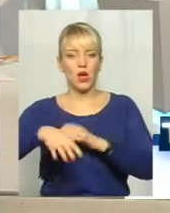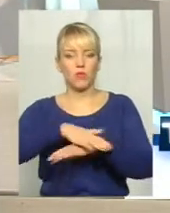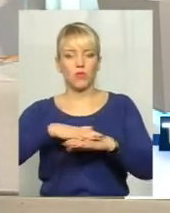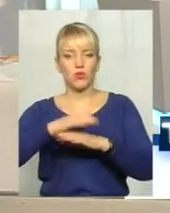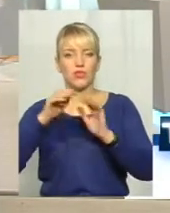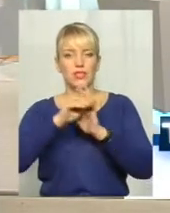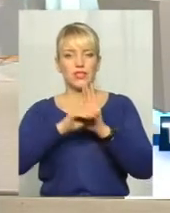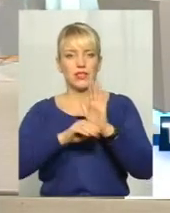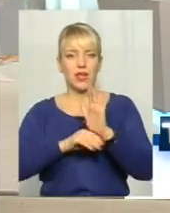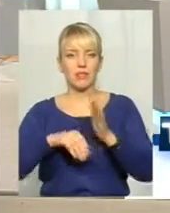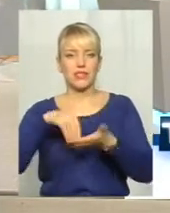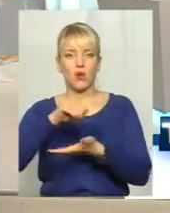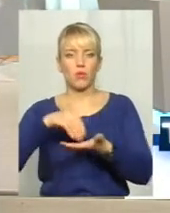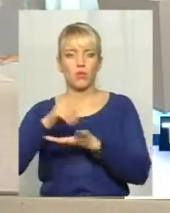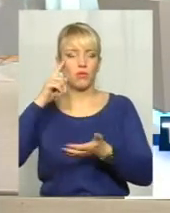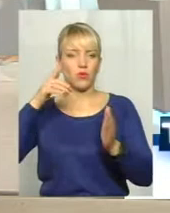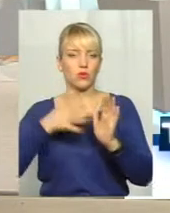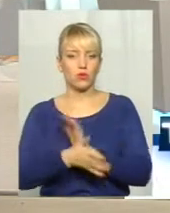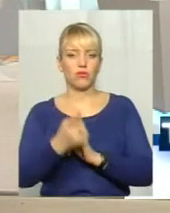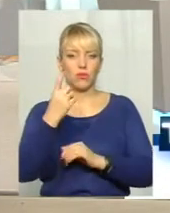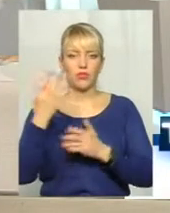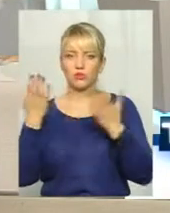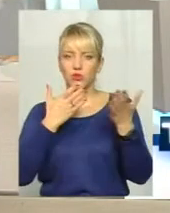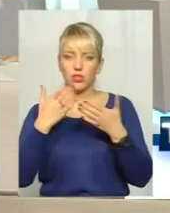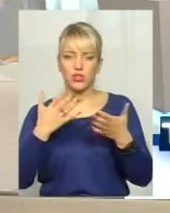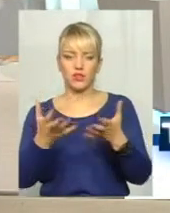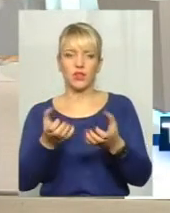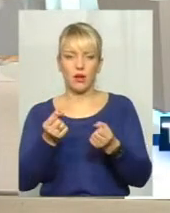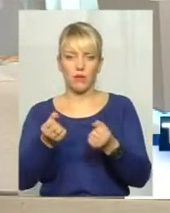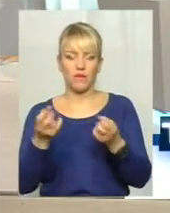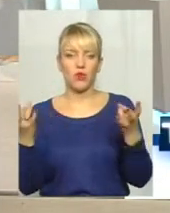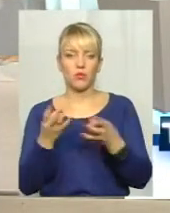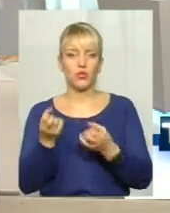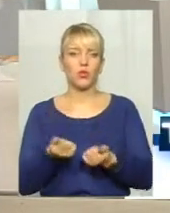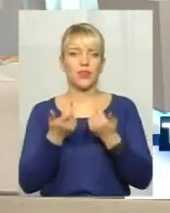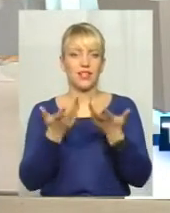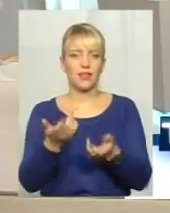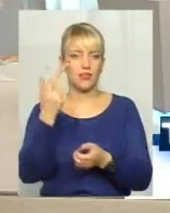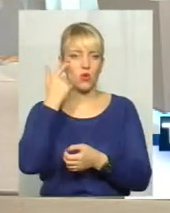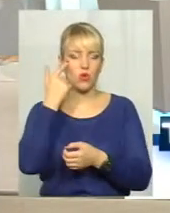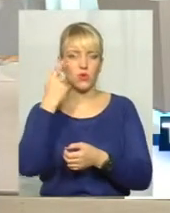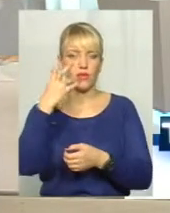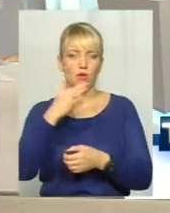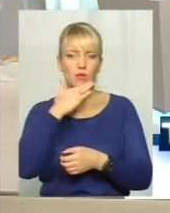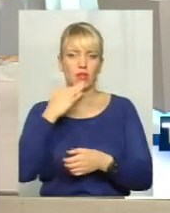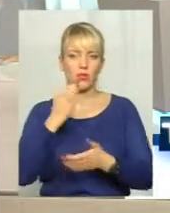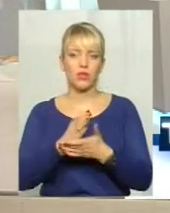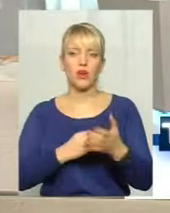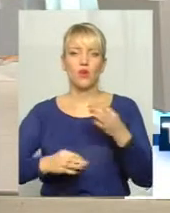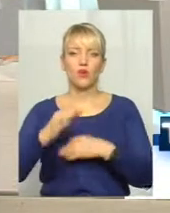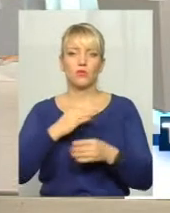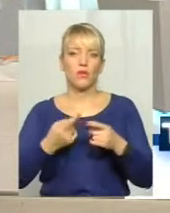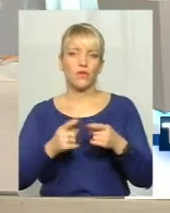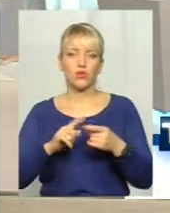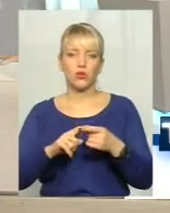закупівель ProZorro. В першому читанні він вже набрав необхідну кількість голосів, але, знову ж таки, багато розмов навколо цього, тому